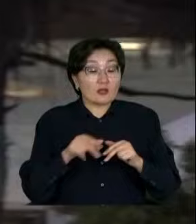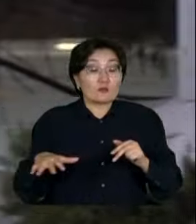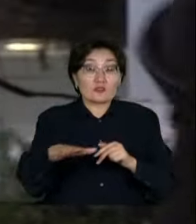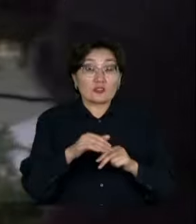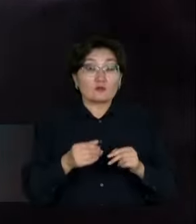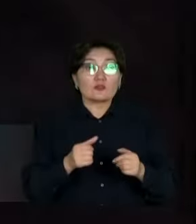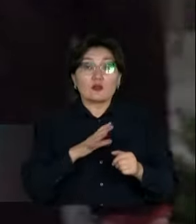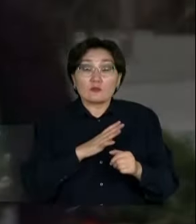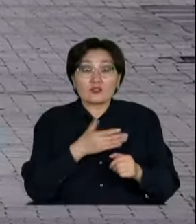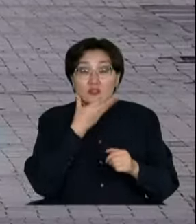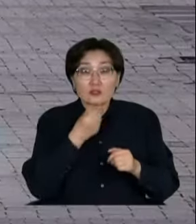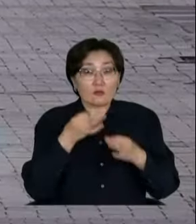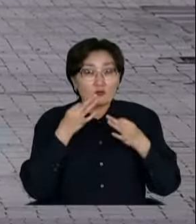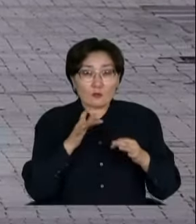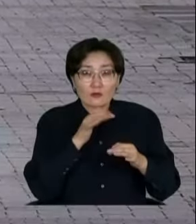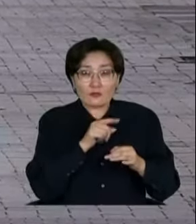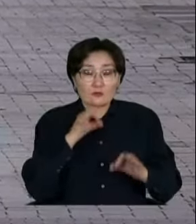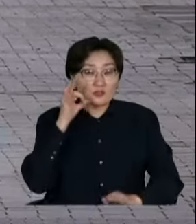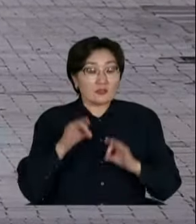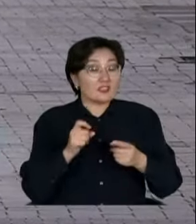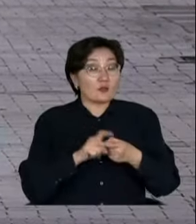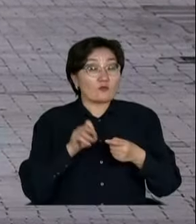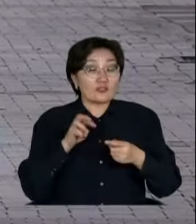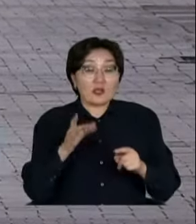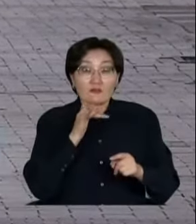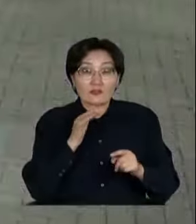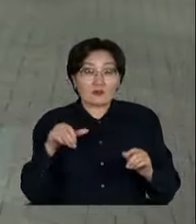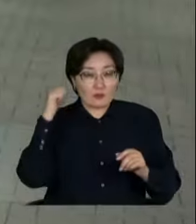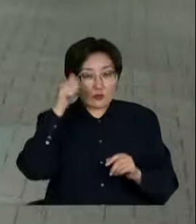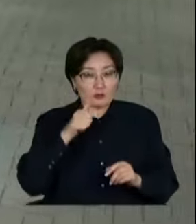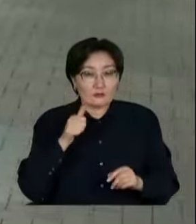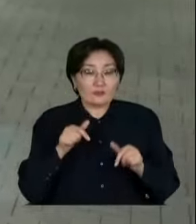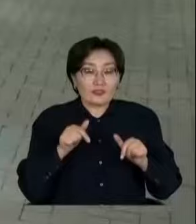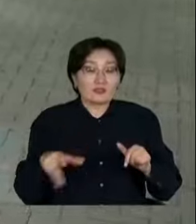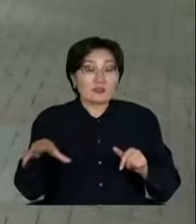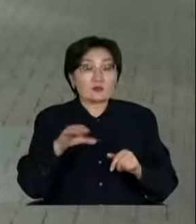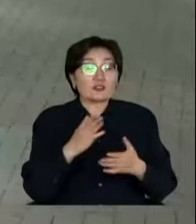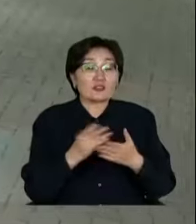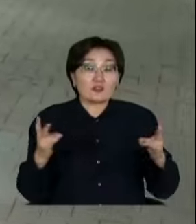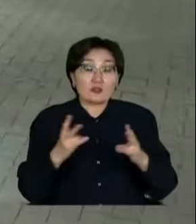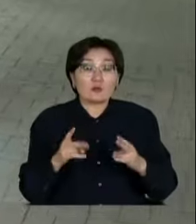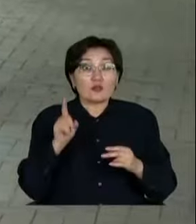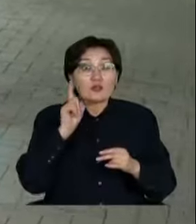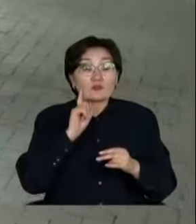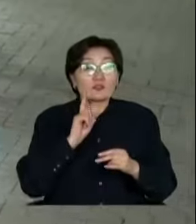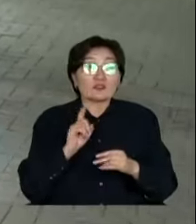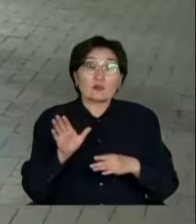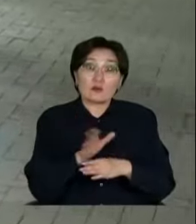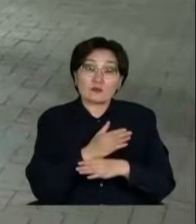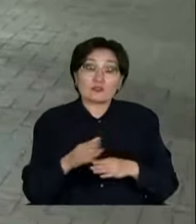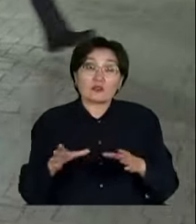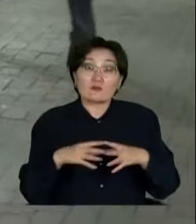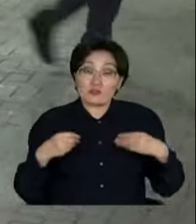зона выглядела красиво в любое время суток, независимо от времени года. Здесь есть все необходимое для приятной прогулки в кругу семьи